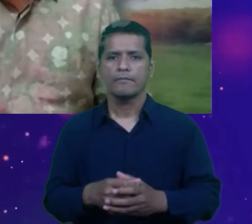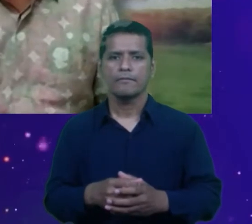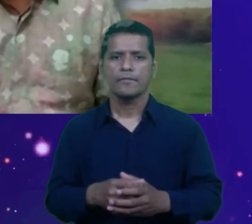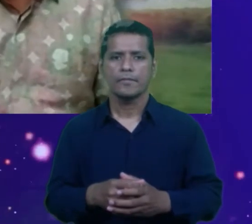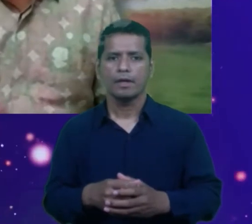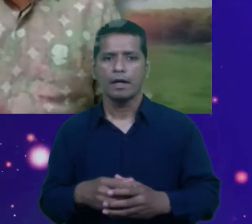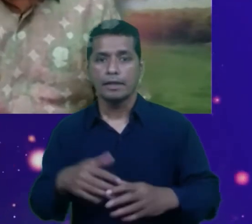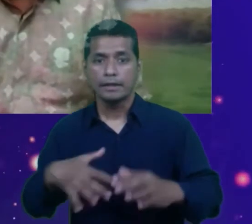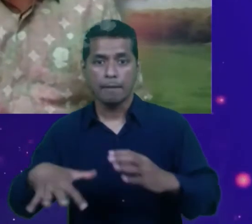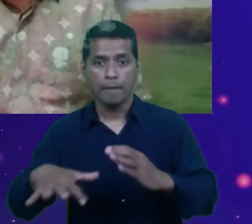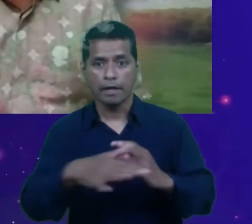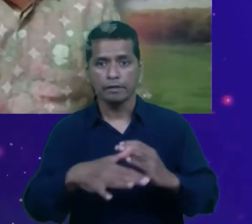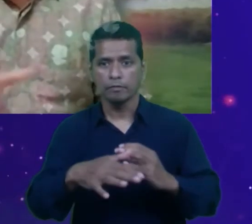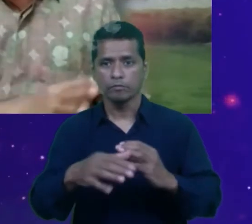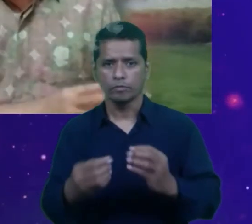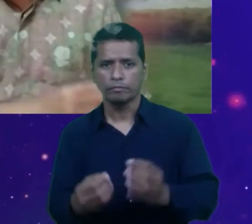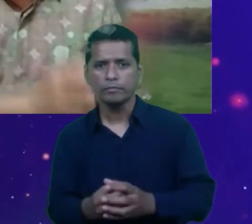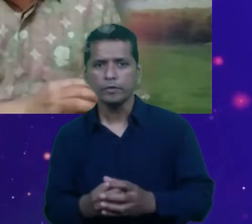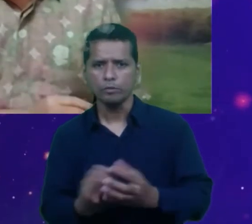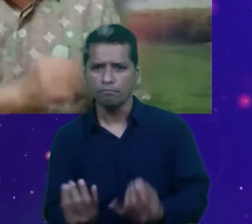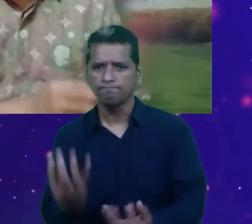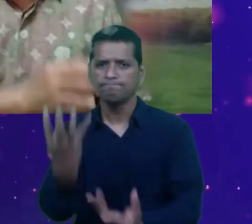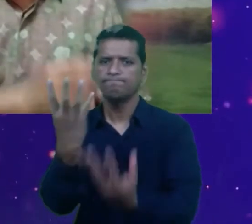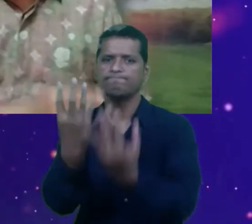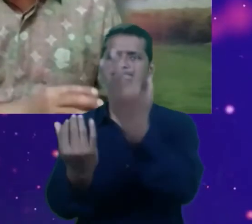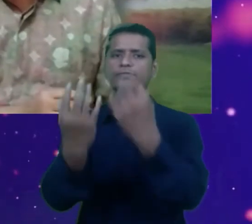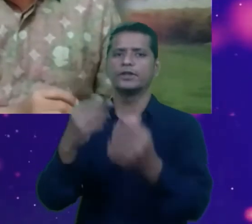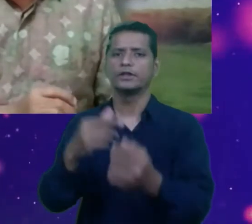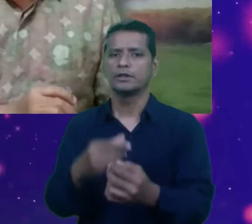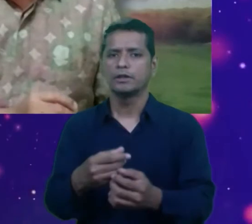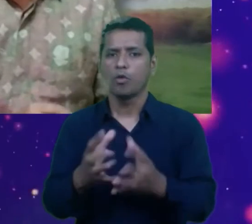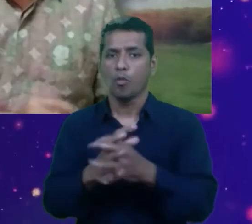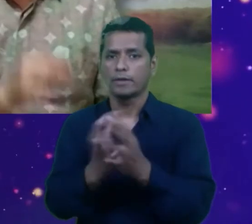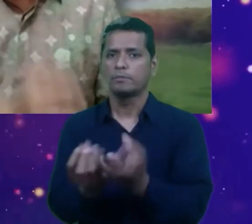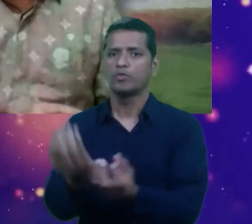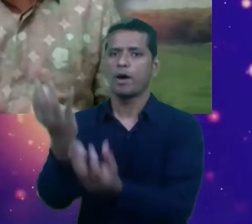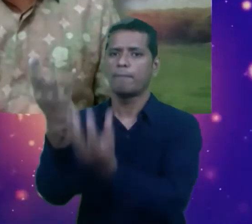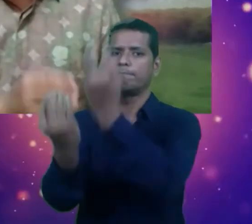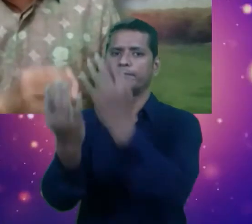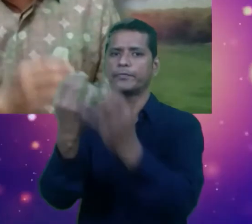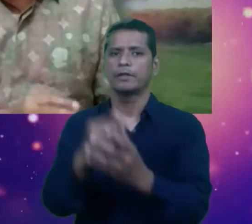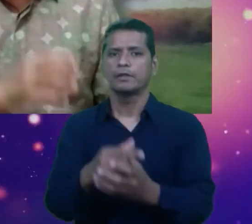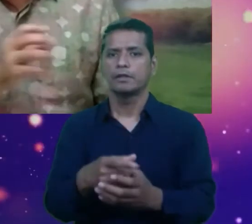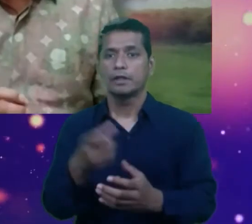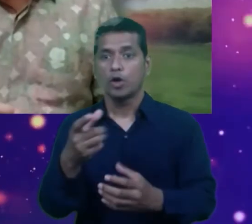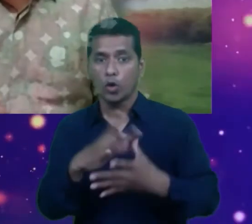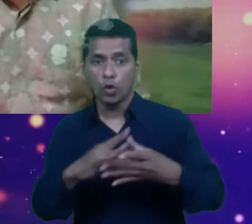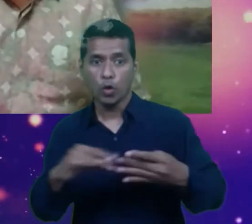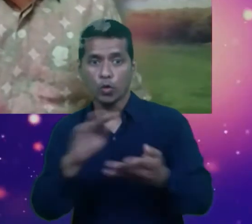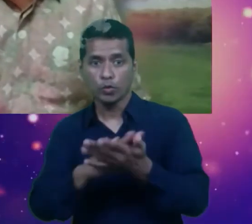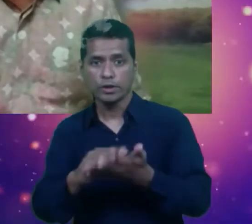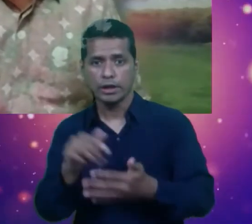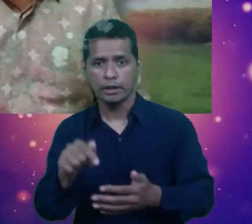menyembah. Mengapa? Karena ada banyak ayat di dalam Alkitab bahwa Roh Kudus adalah bahagian dari